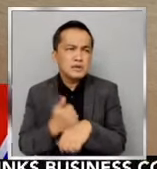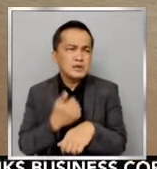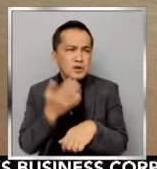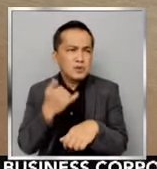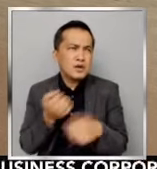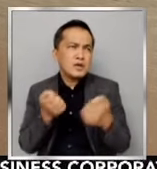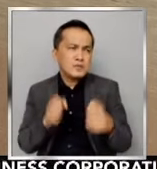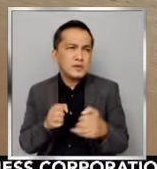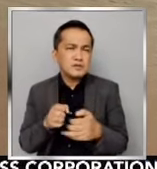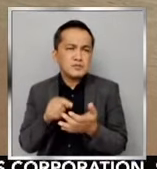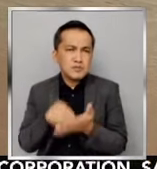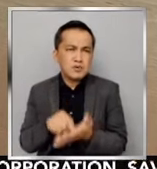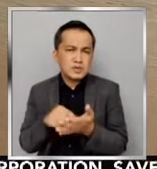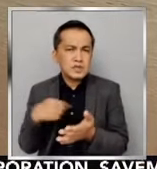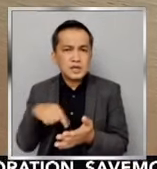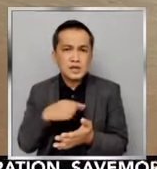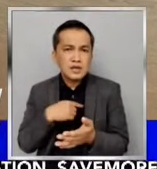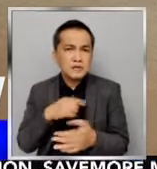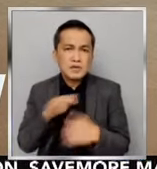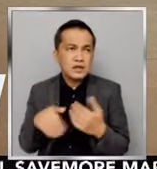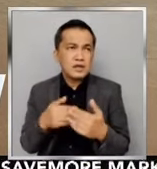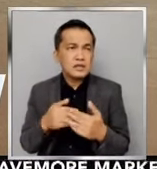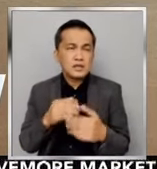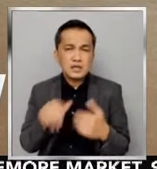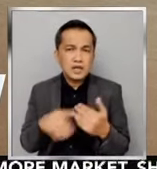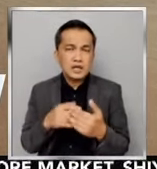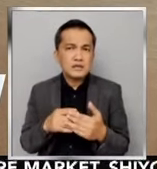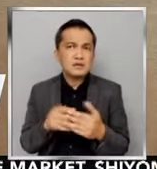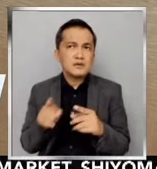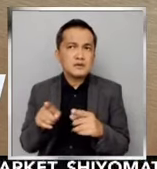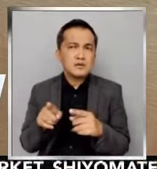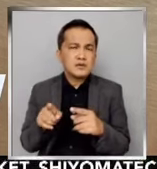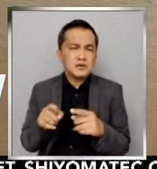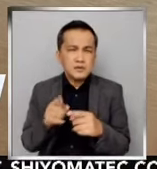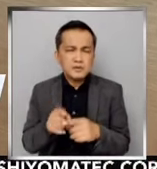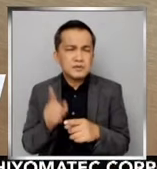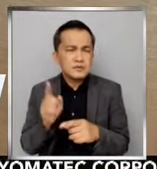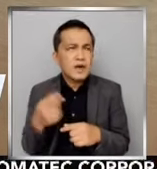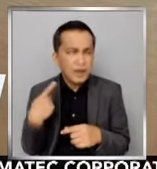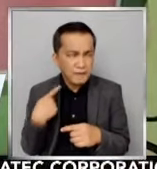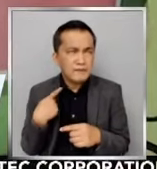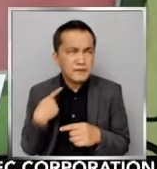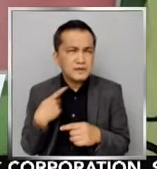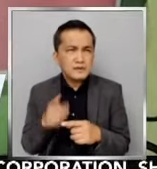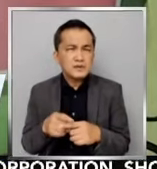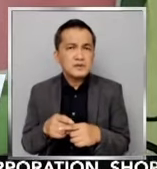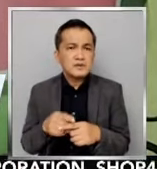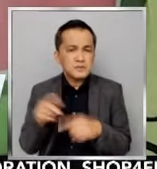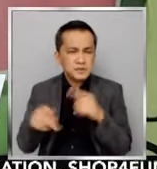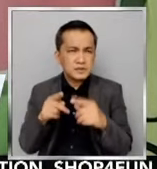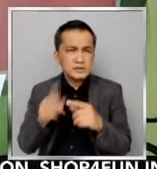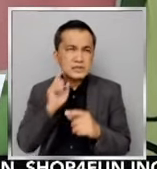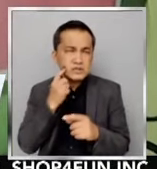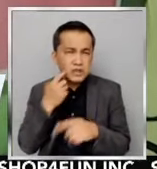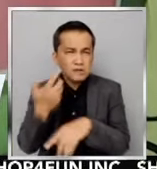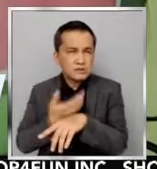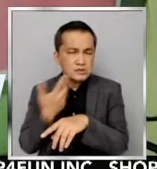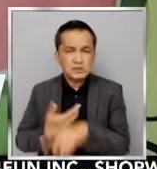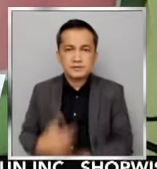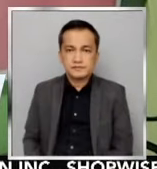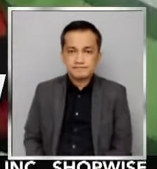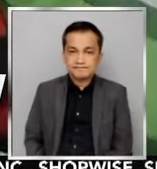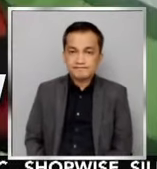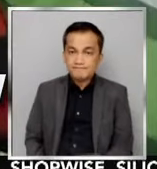lahat and lahat ng to is set up lang po kasi may mga taong inggit sa akin. Hawak na ng NBI ang cellphone